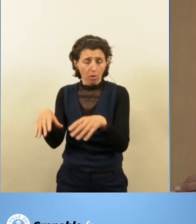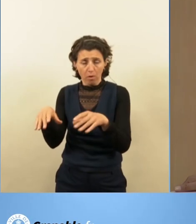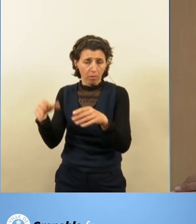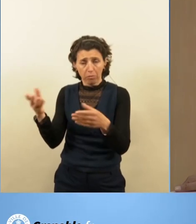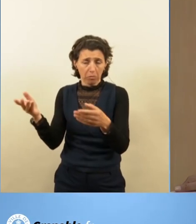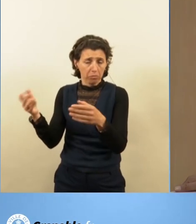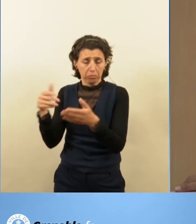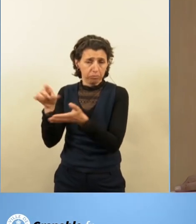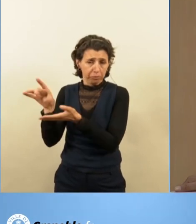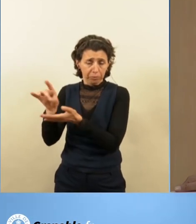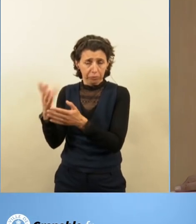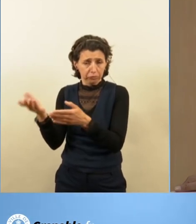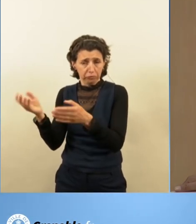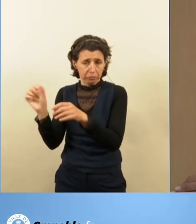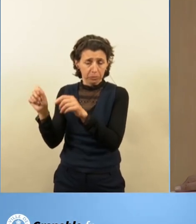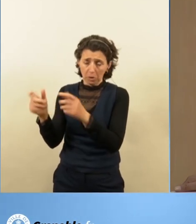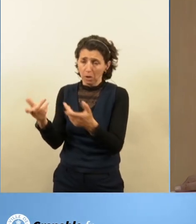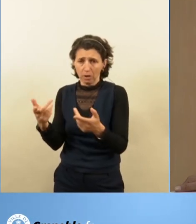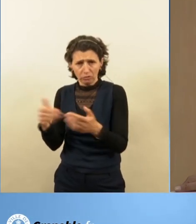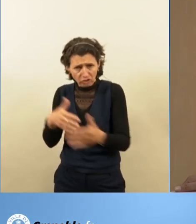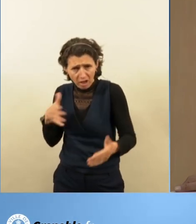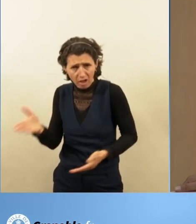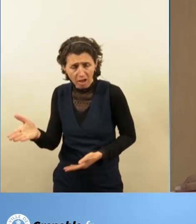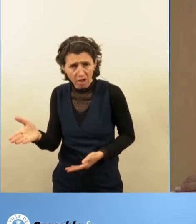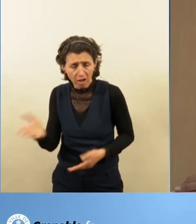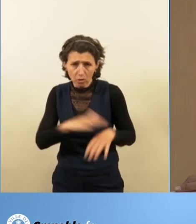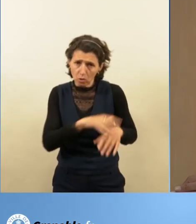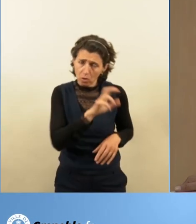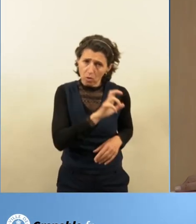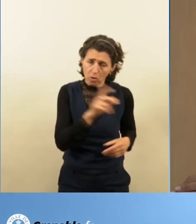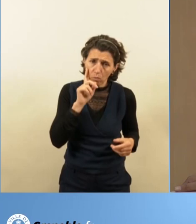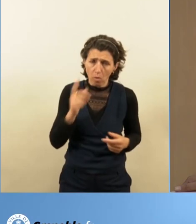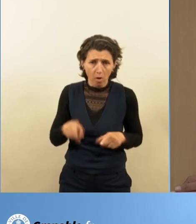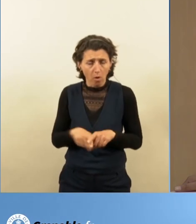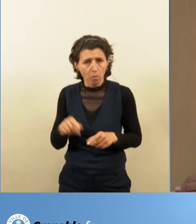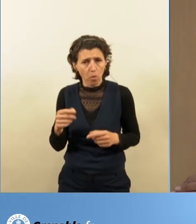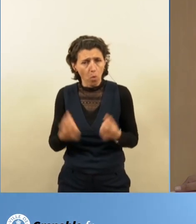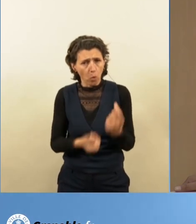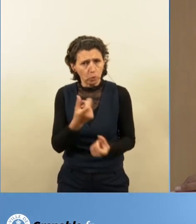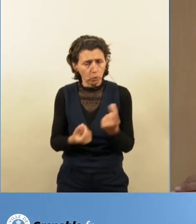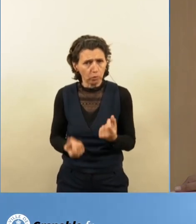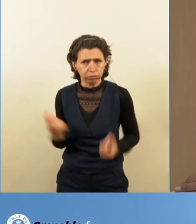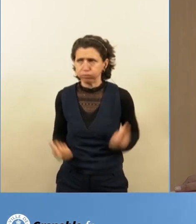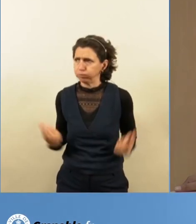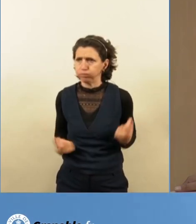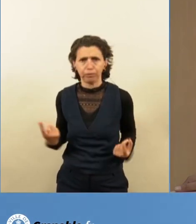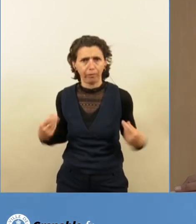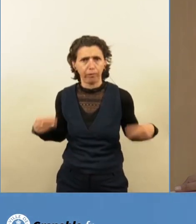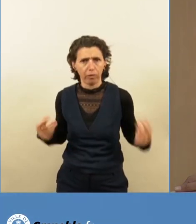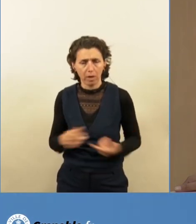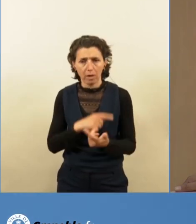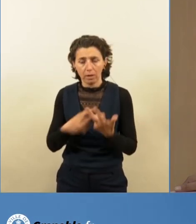sur un plan écologique que ça soit donc par le gaspillage des ressources et par les émissions donc des